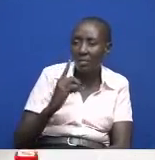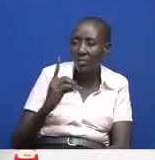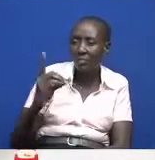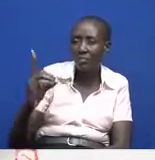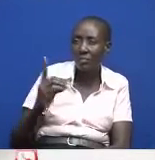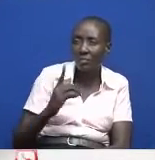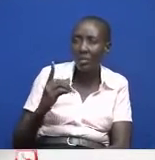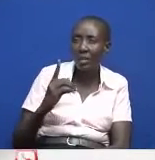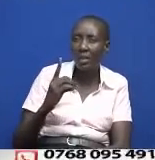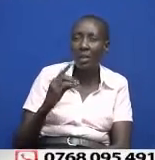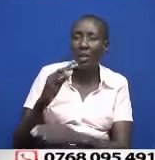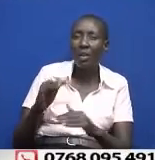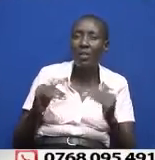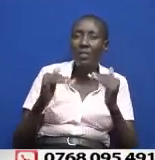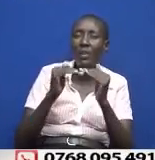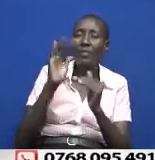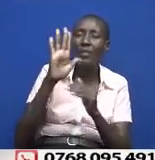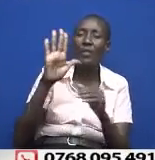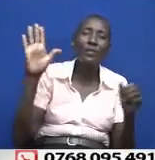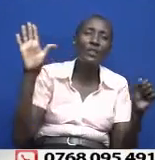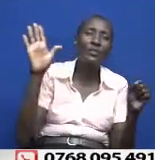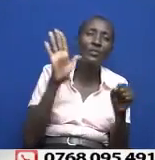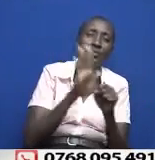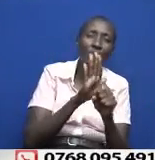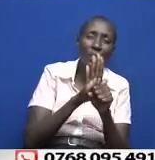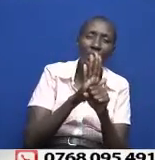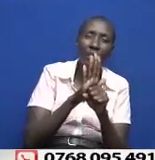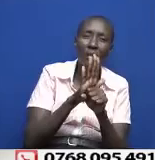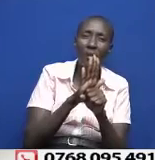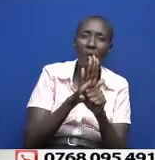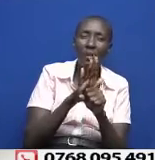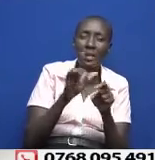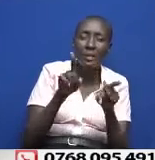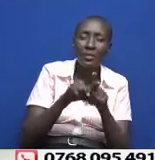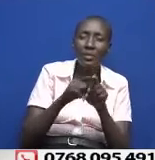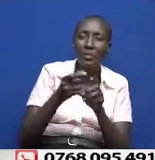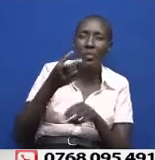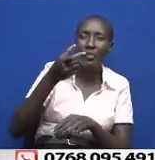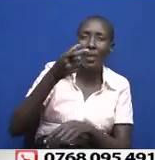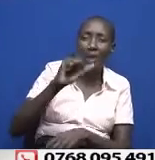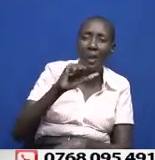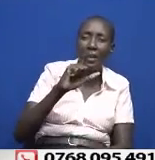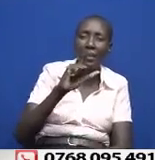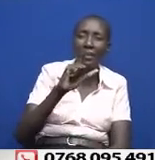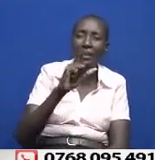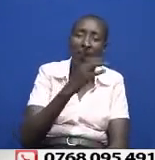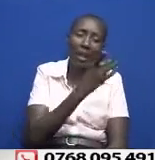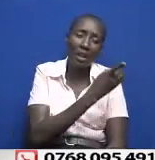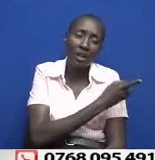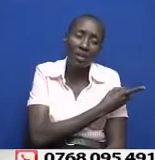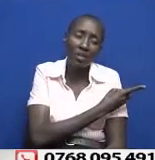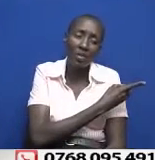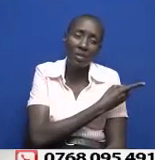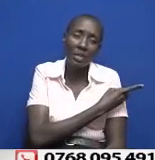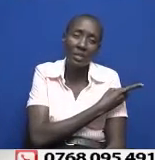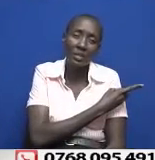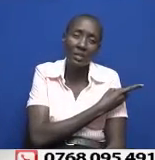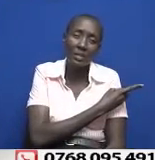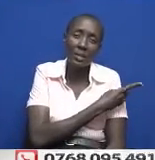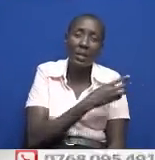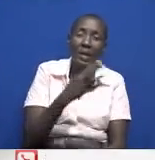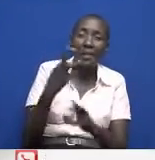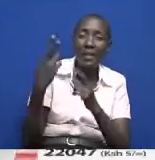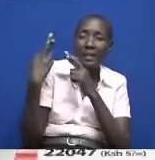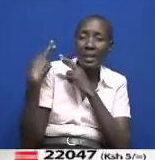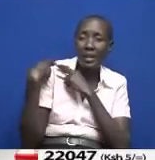iko fully equipped. Alafu tumeongeza wale madaktari ambao wanahusika